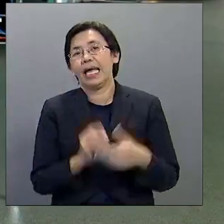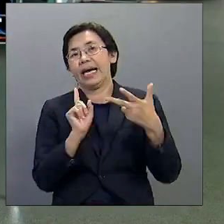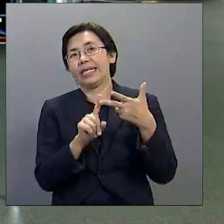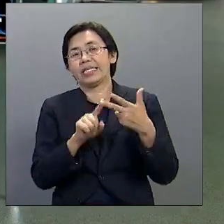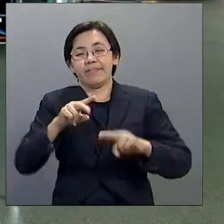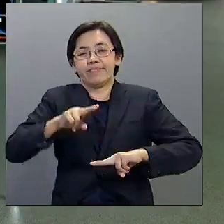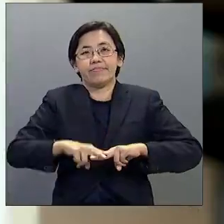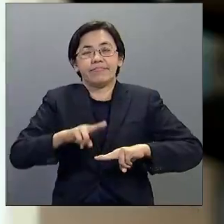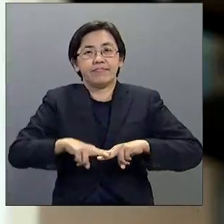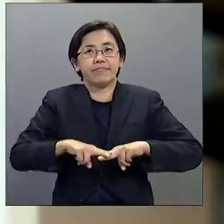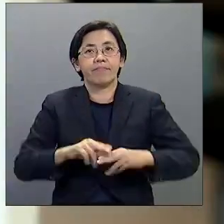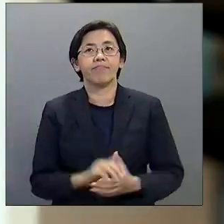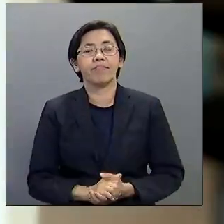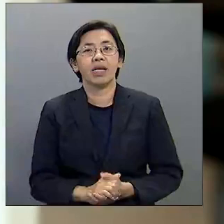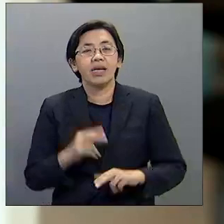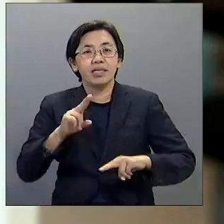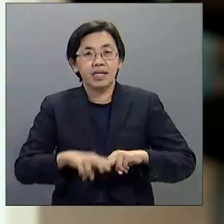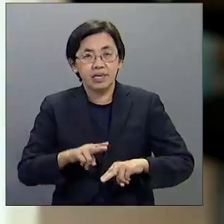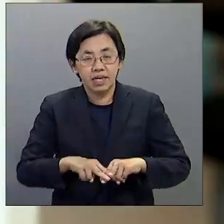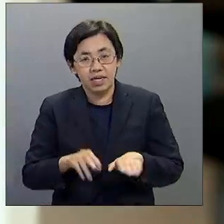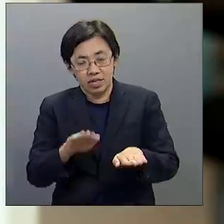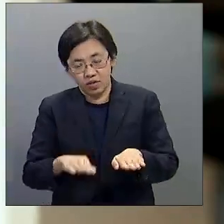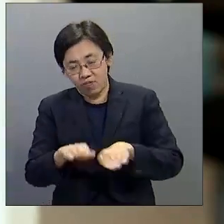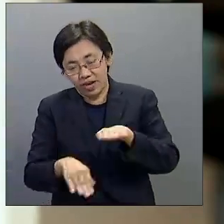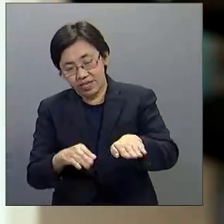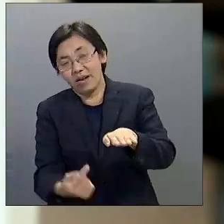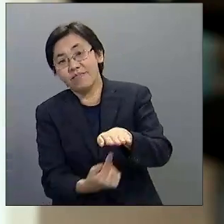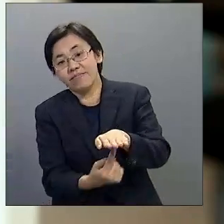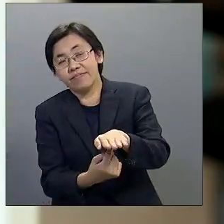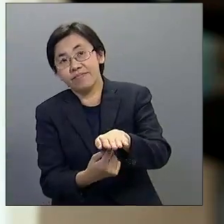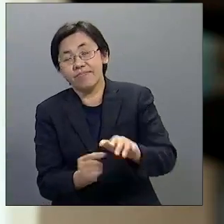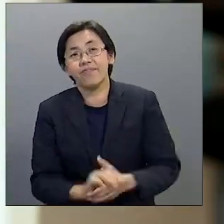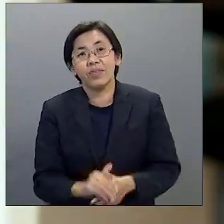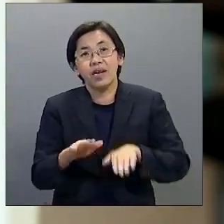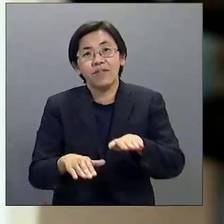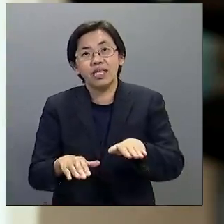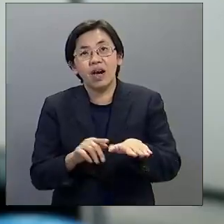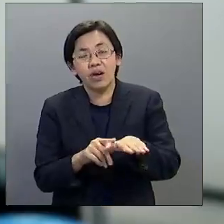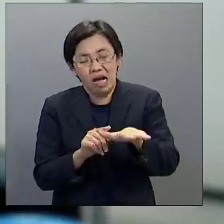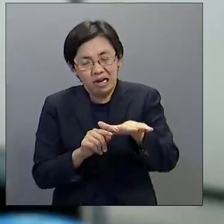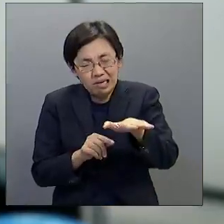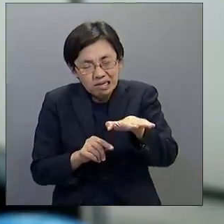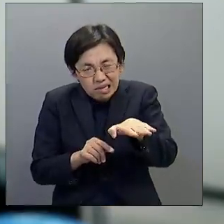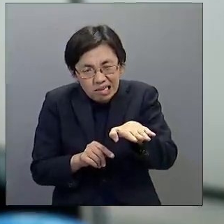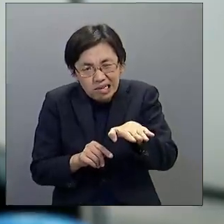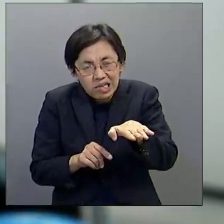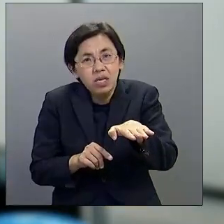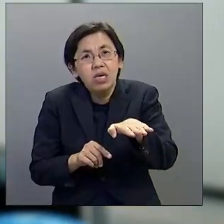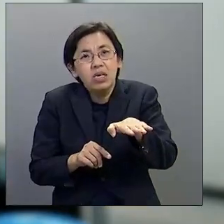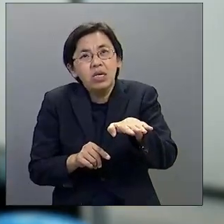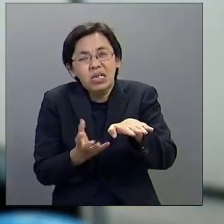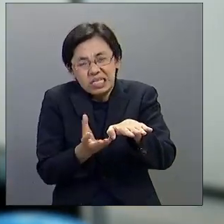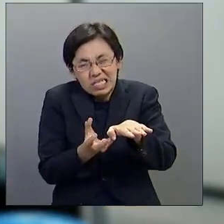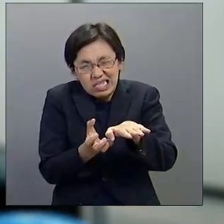ในกรณีที่เกิดบริเวณฝ่าเท้านะคะคือบางคนเนี่ยเกิดแล้วนิ้วโป้งหักงอลงเลย ถ้าเป็นบ่อยมากแล้วจะเป็น